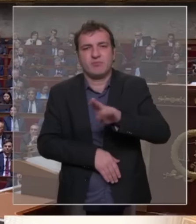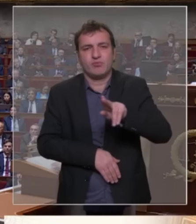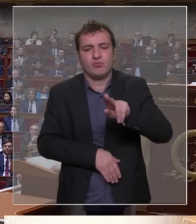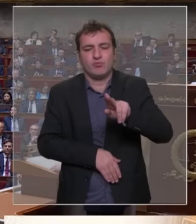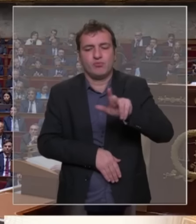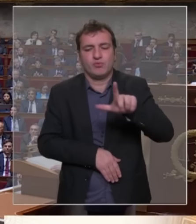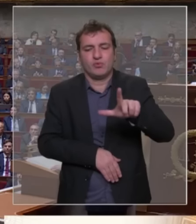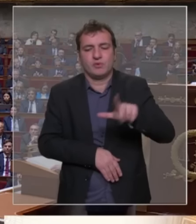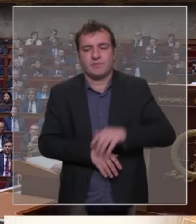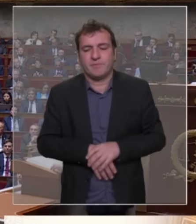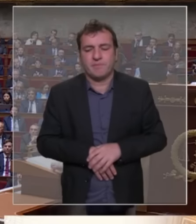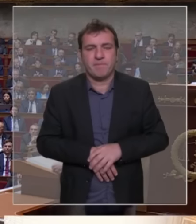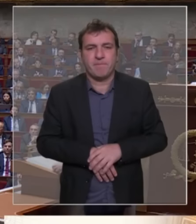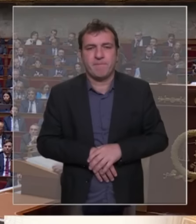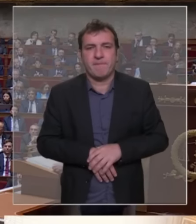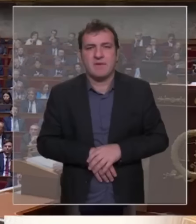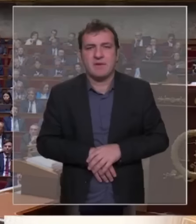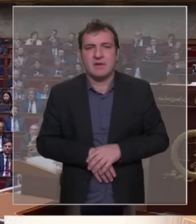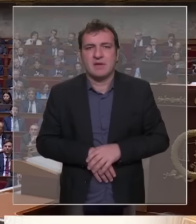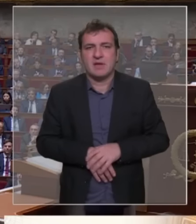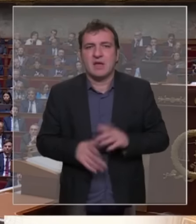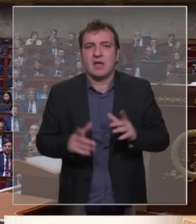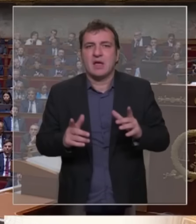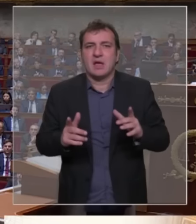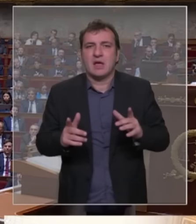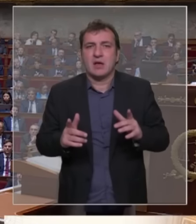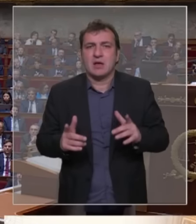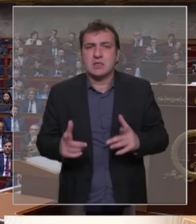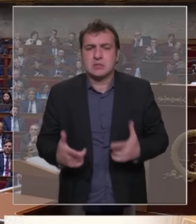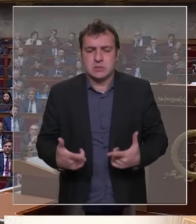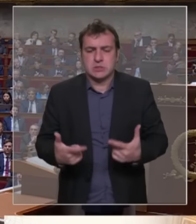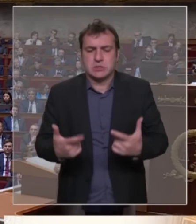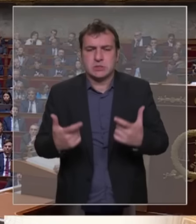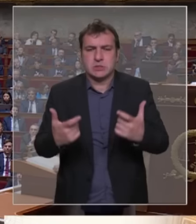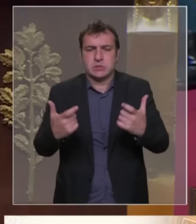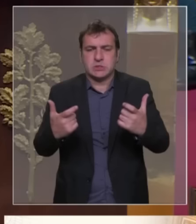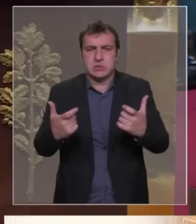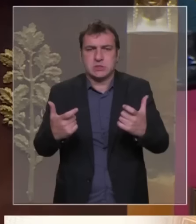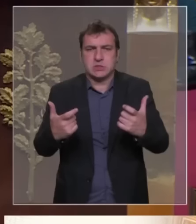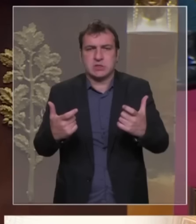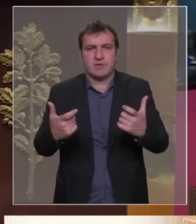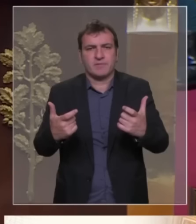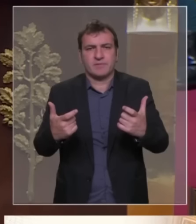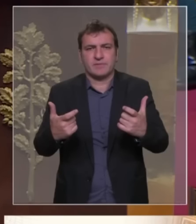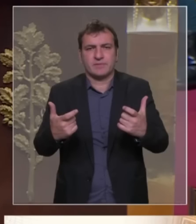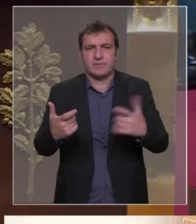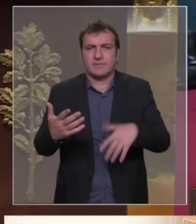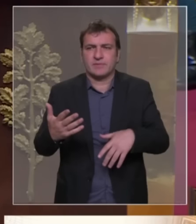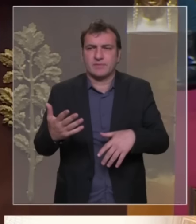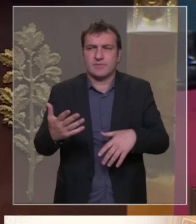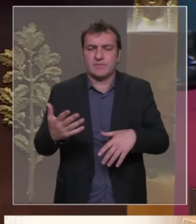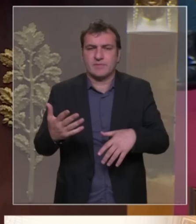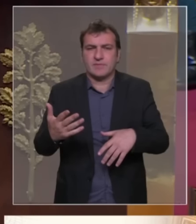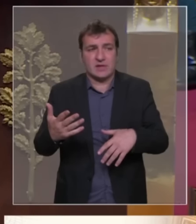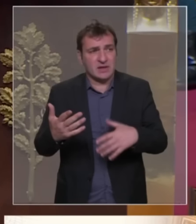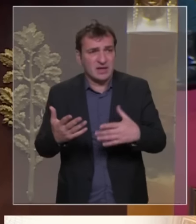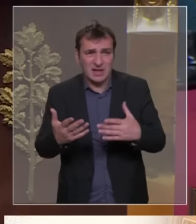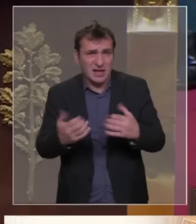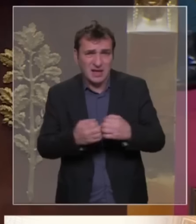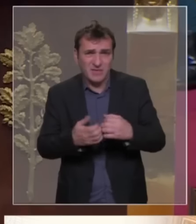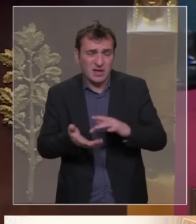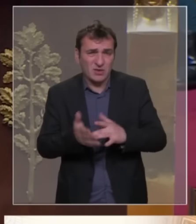Face à ces conflits, mesdames et messieurs les députés, face à l'instabilité persistante et grave tout autour de nous, face à toutes les